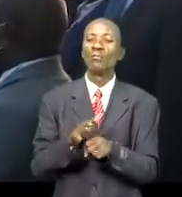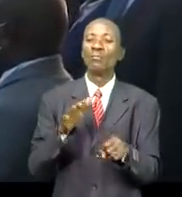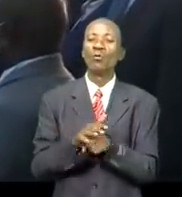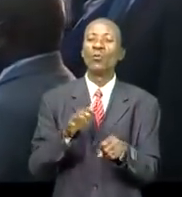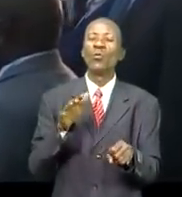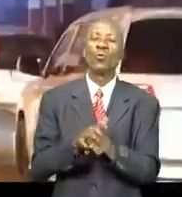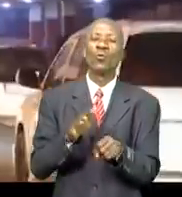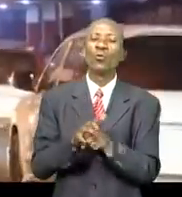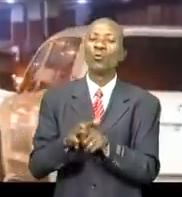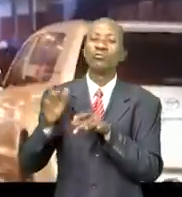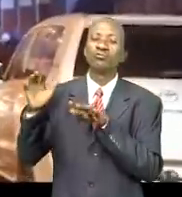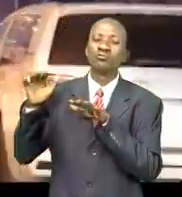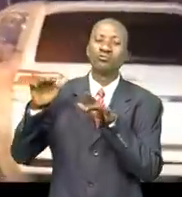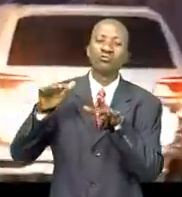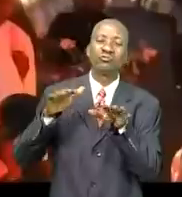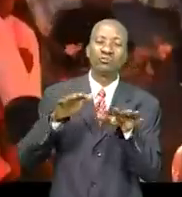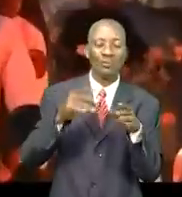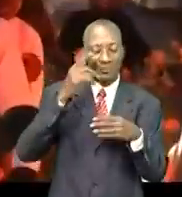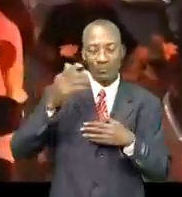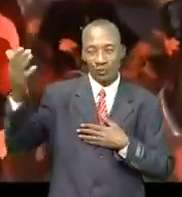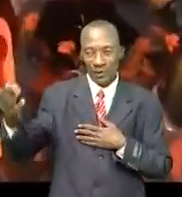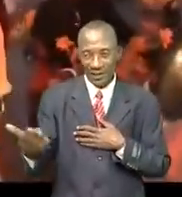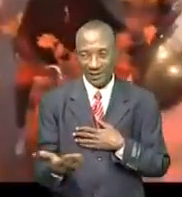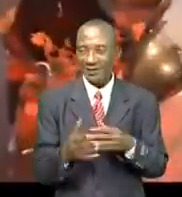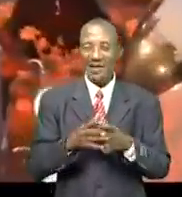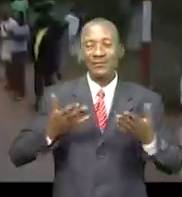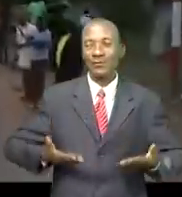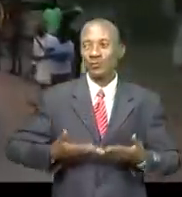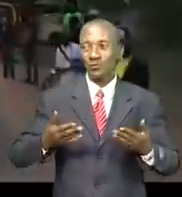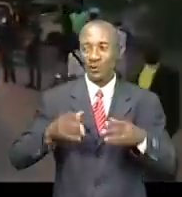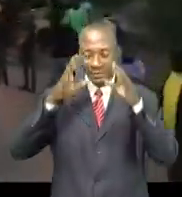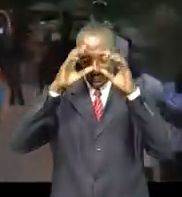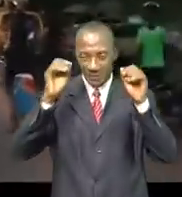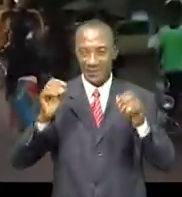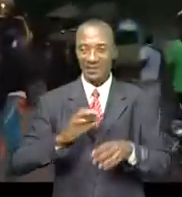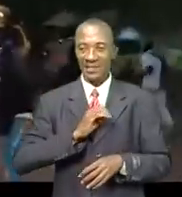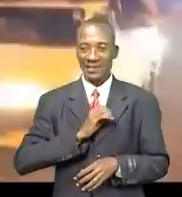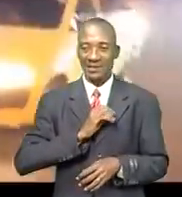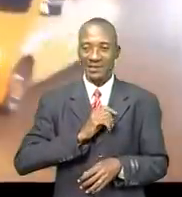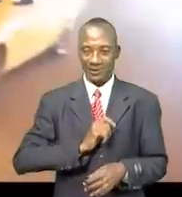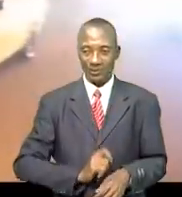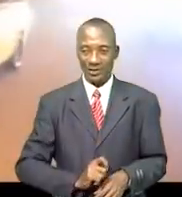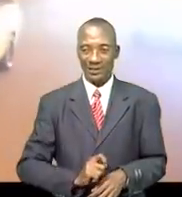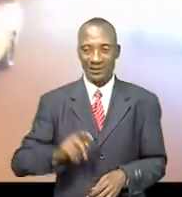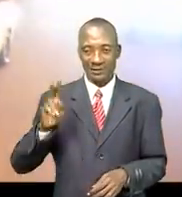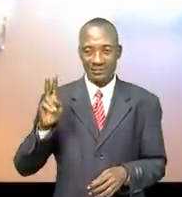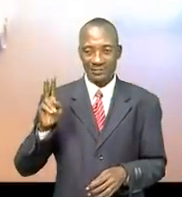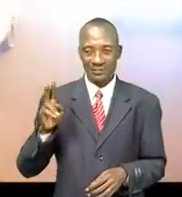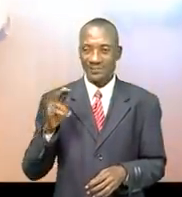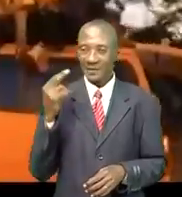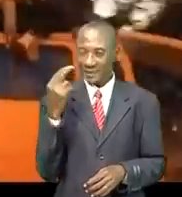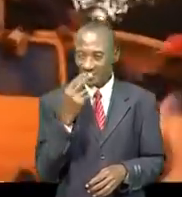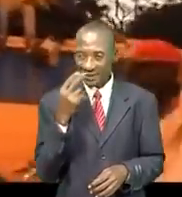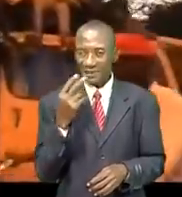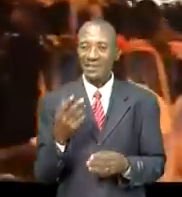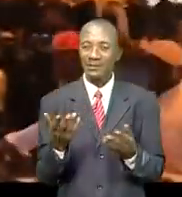l'aéroport et ses environs pour l'accueil triomphal du président Tshisekedi. La preuve, s'il en fallait